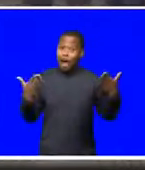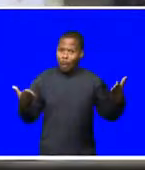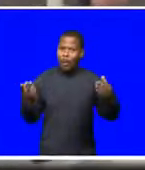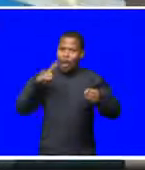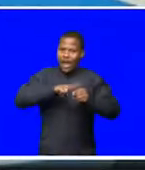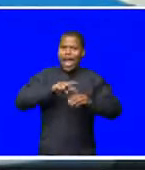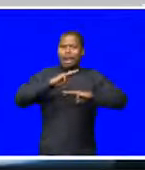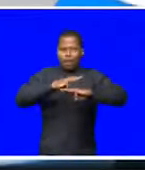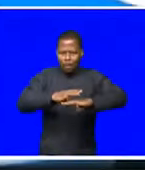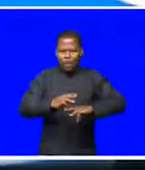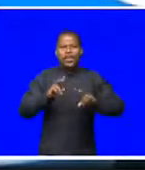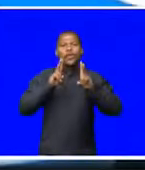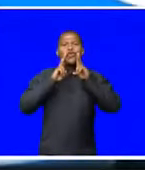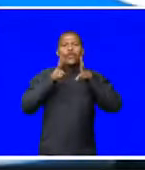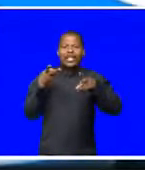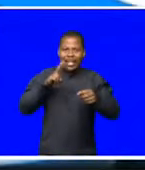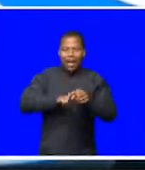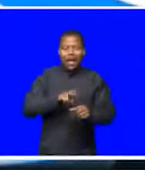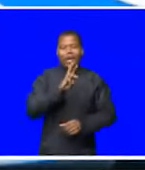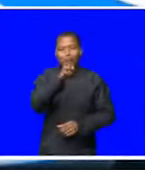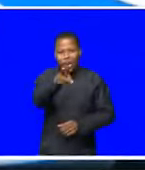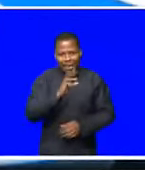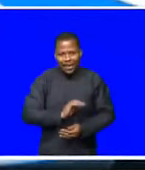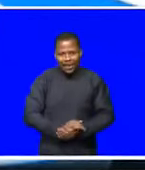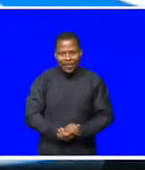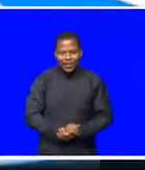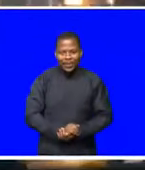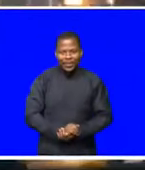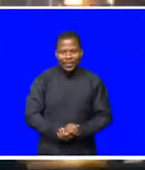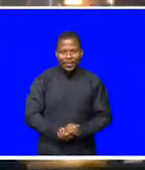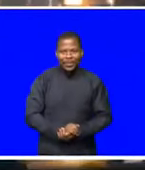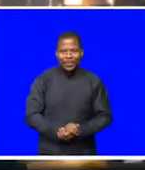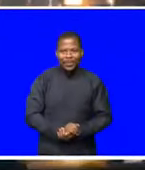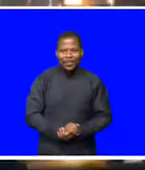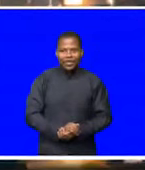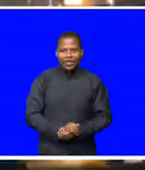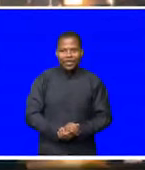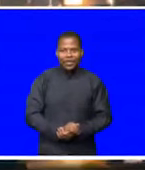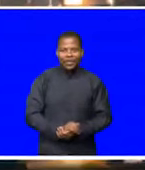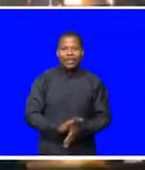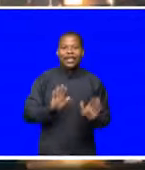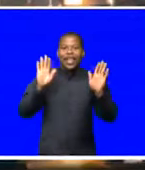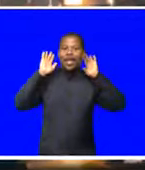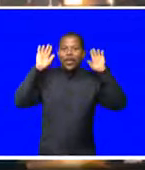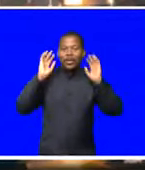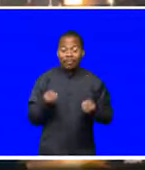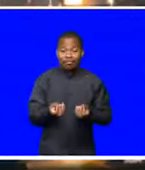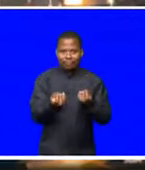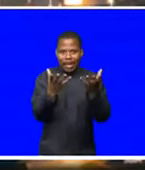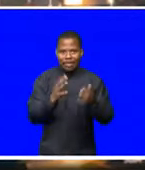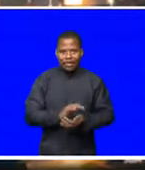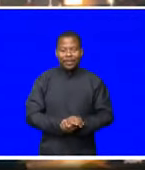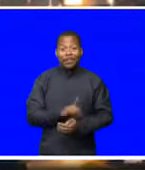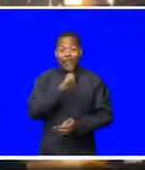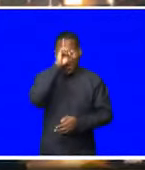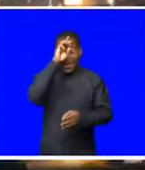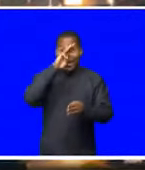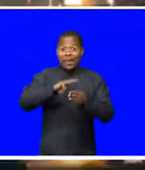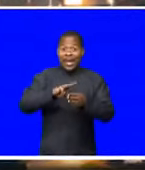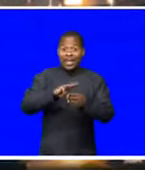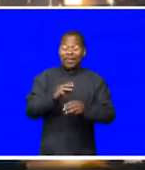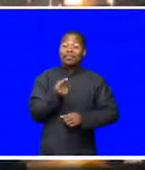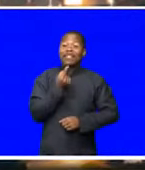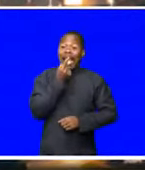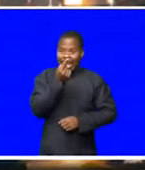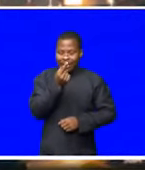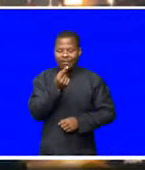eSwatini. Tindzaba. Indlovu yemhlaba indlovukazi mhlekazi